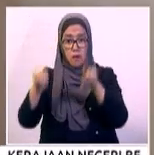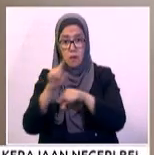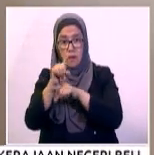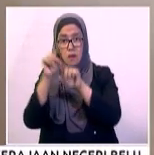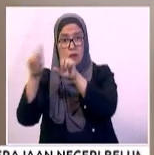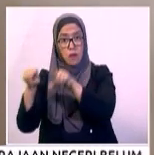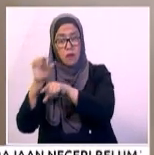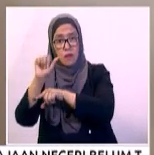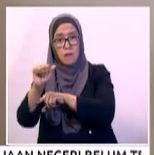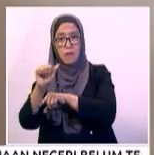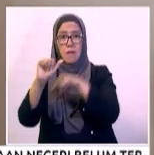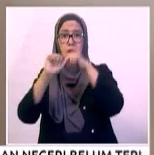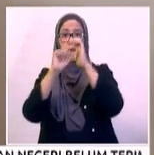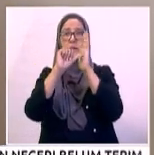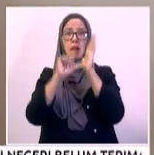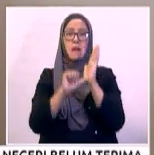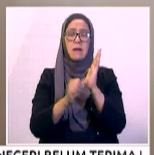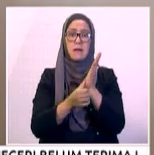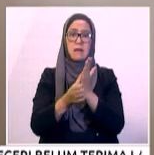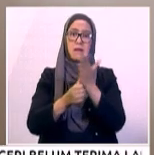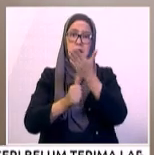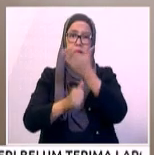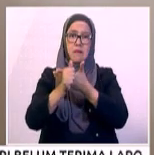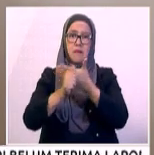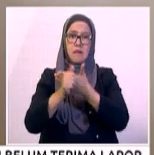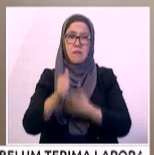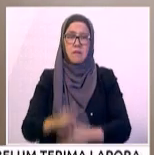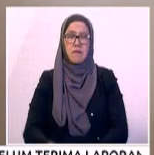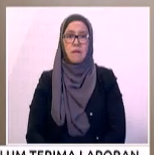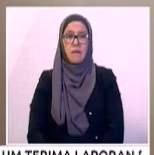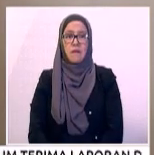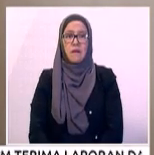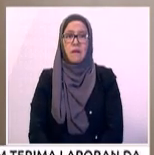15(1)A Akta Dadah Berbahaya.